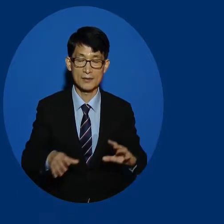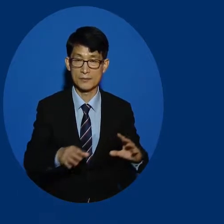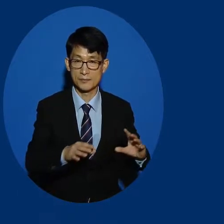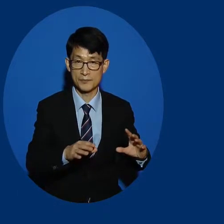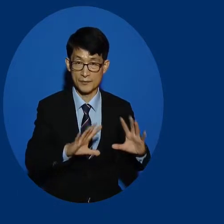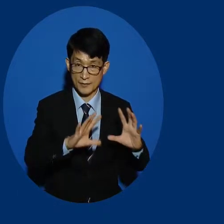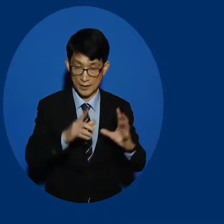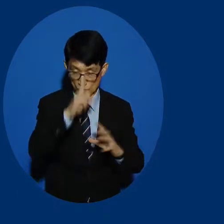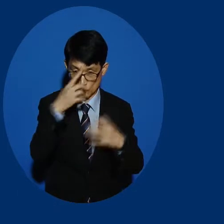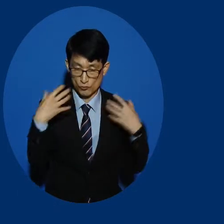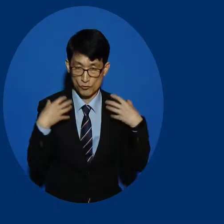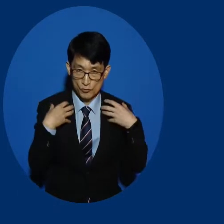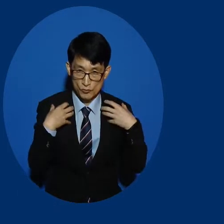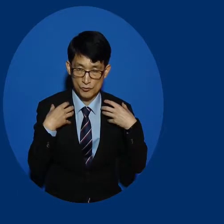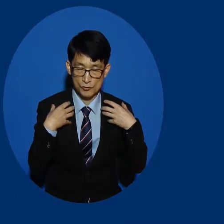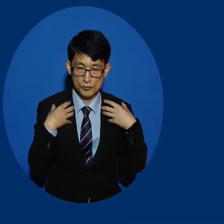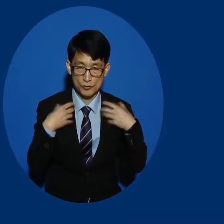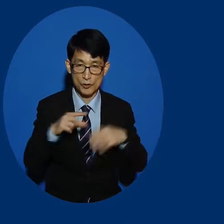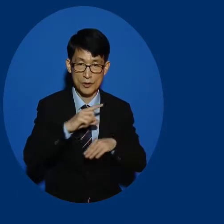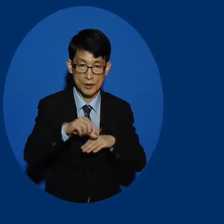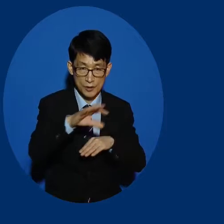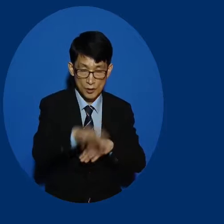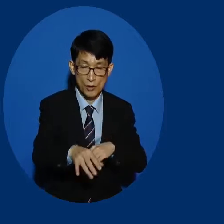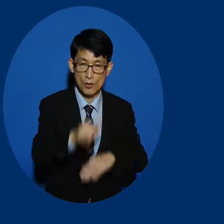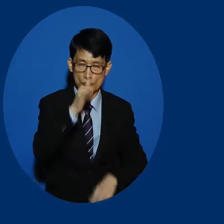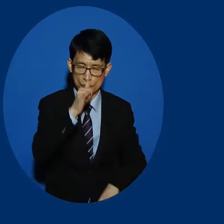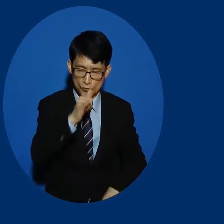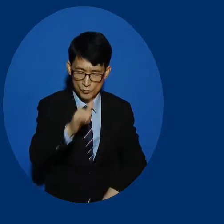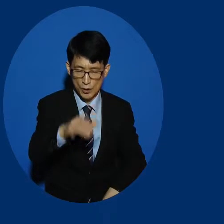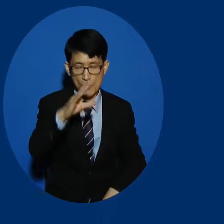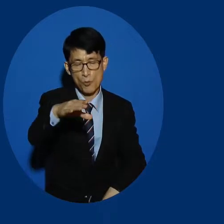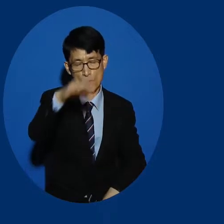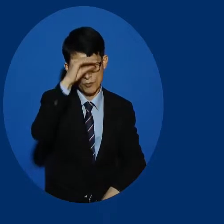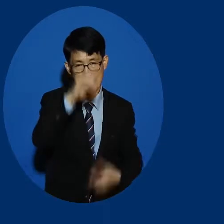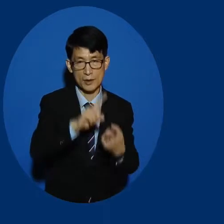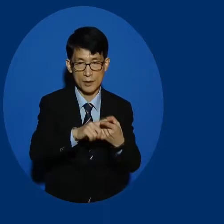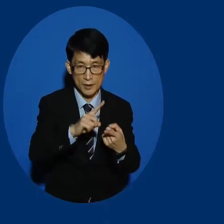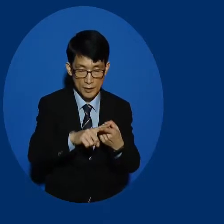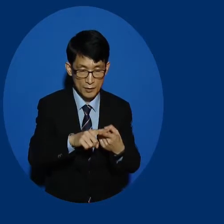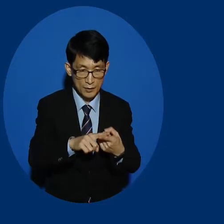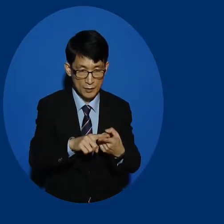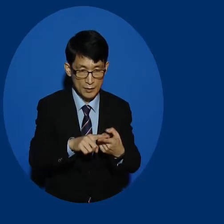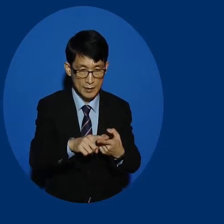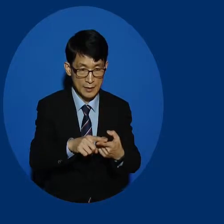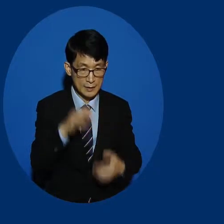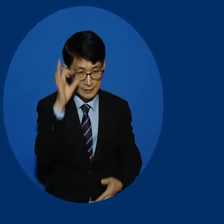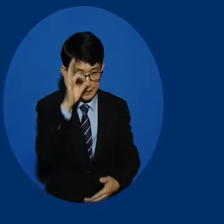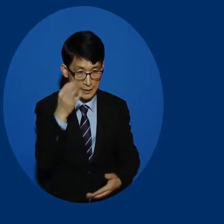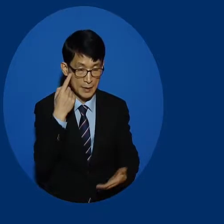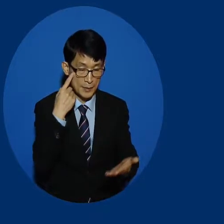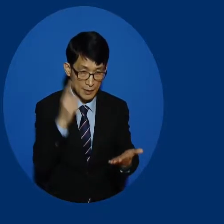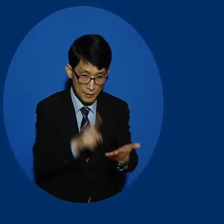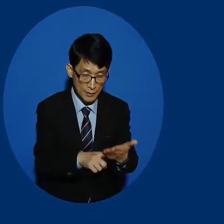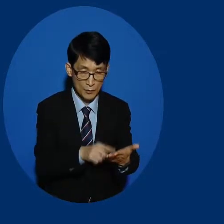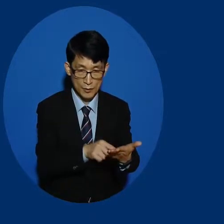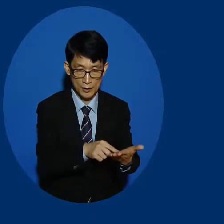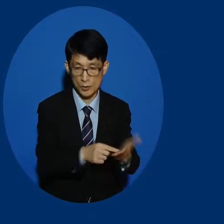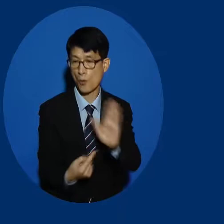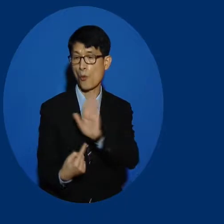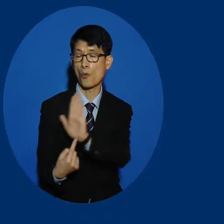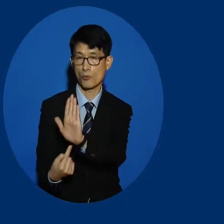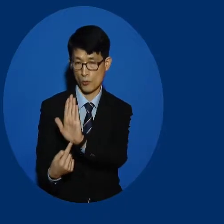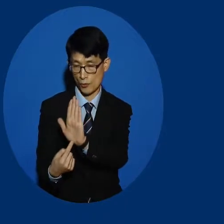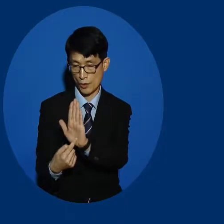차원에서 장애인 평생교육 프로그램 우수 사례들을 발굴하고 또 확대해 나가는